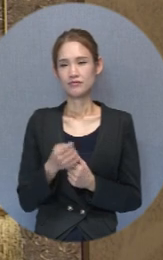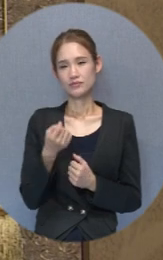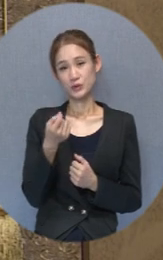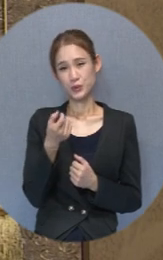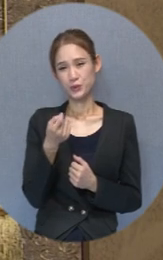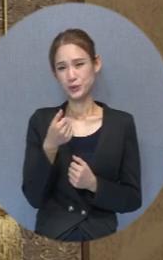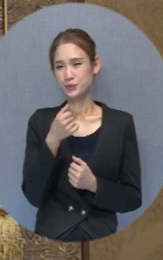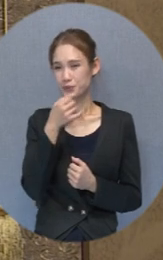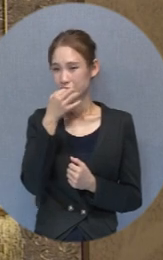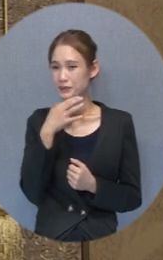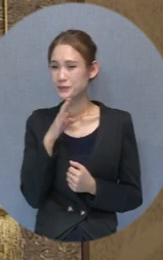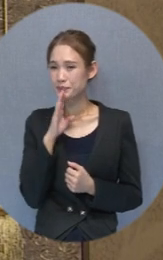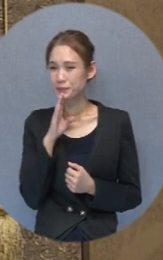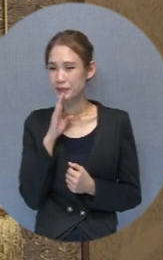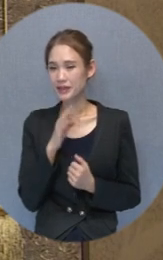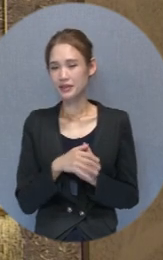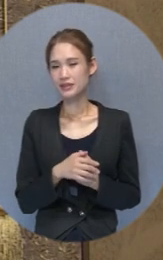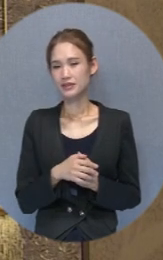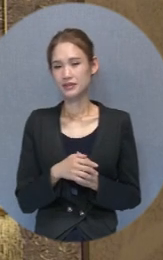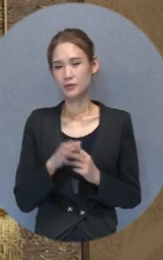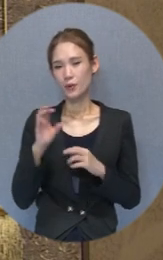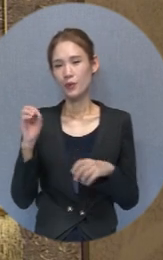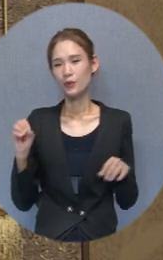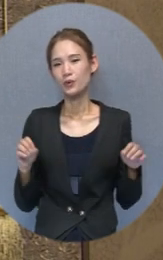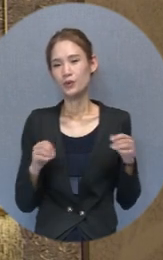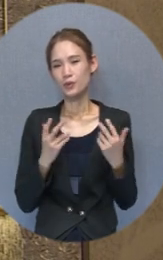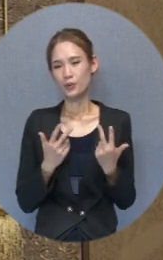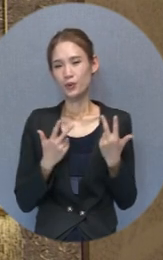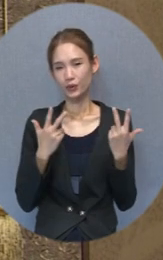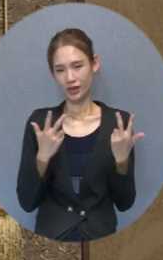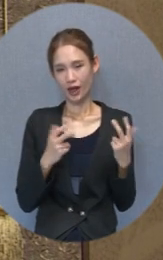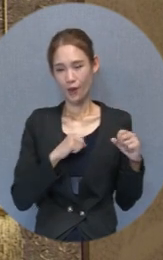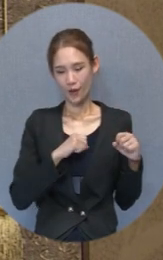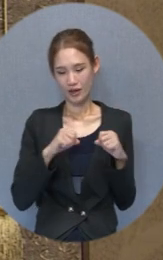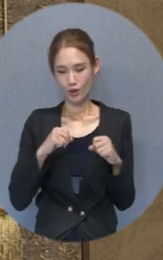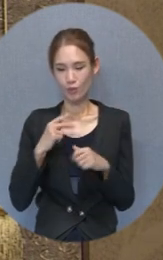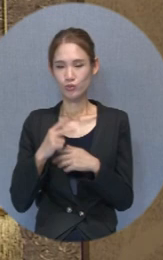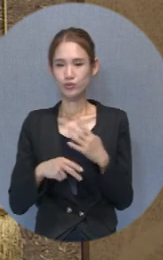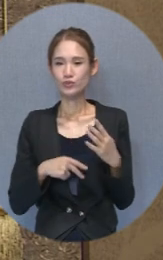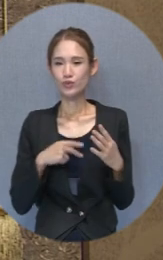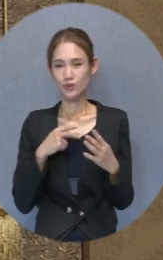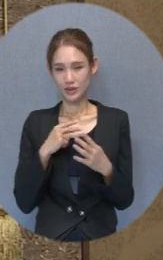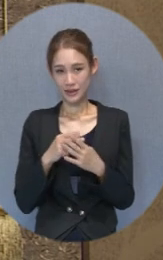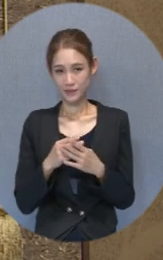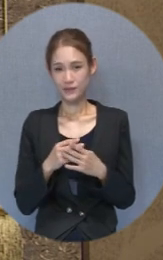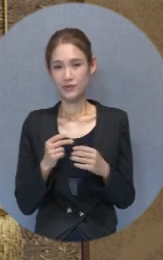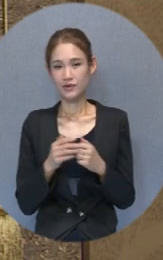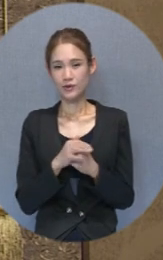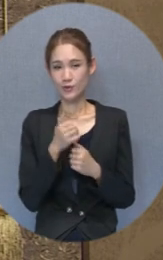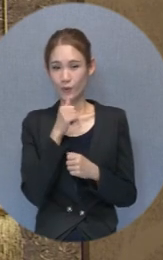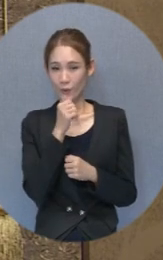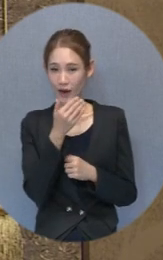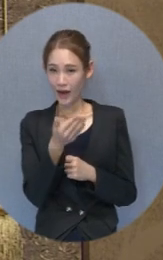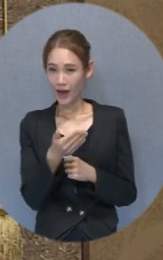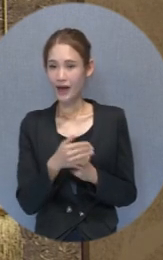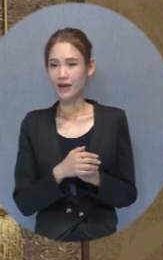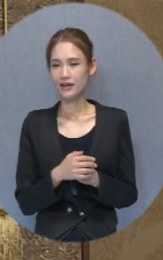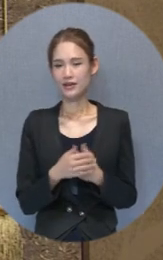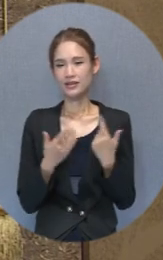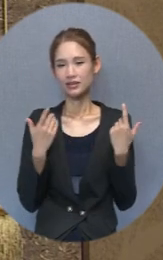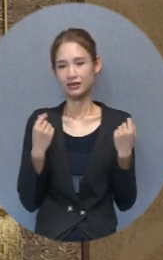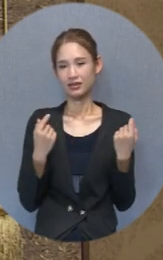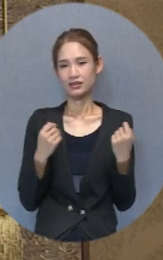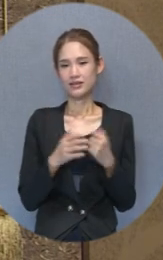그때가 조금 힘들었고요. 지금은 네. 차라리 이게 봉사 프로그램입니다. 예. 라고 해서 소개를 한다거나